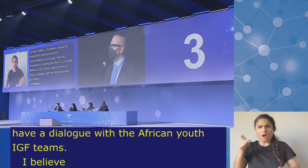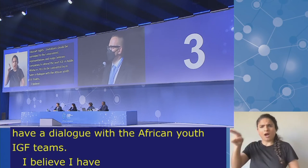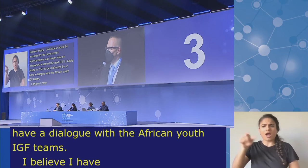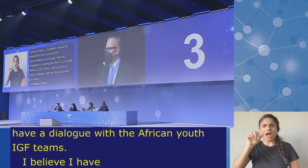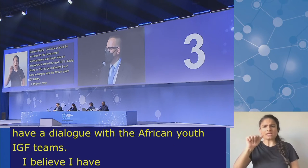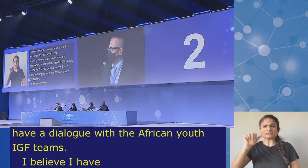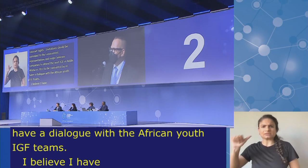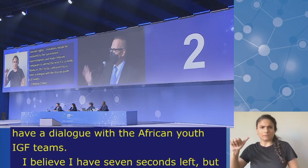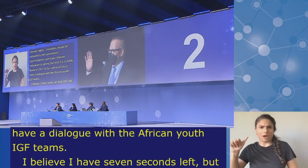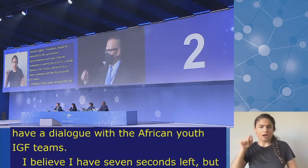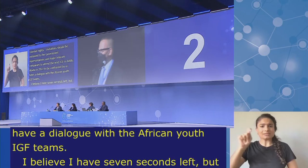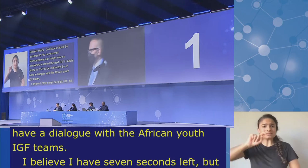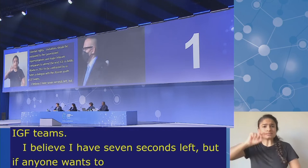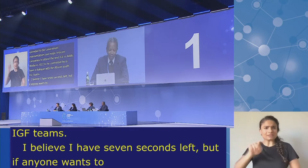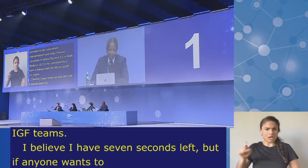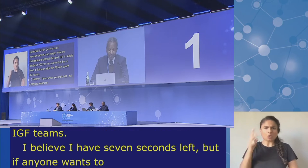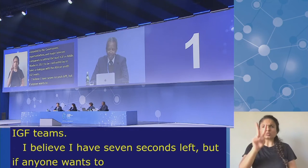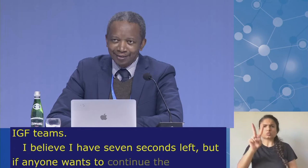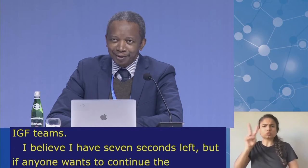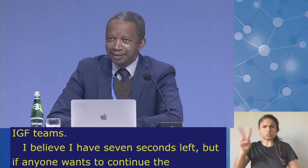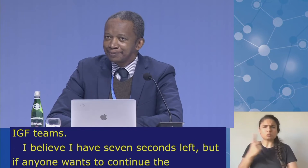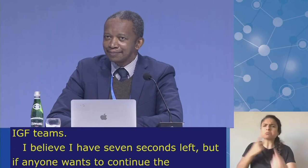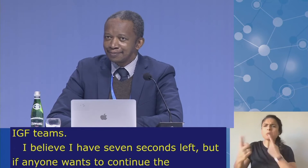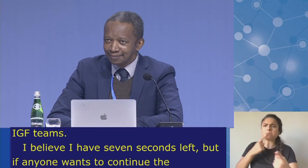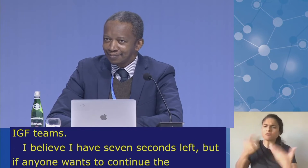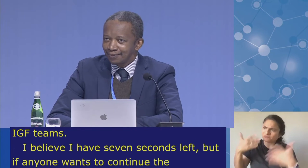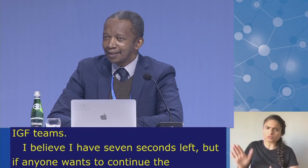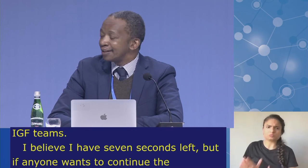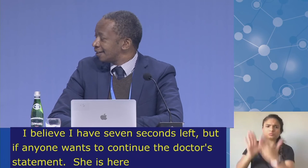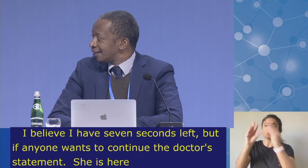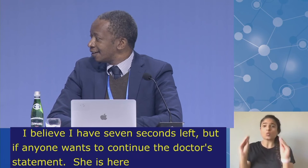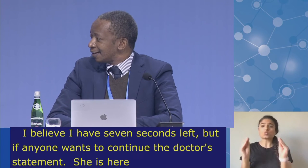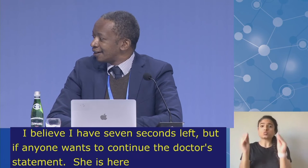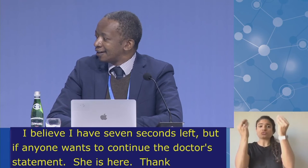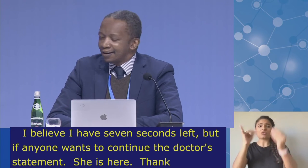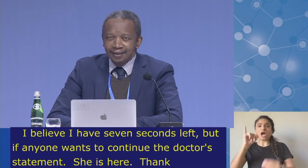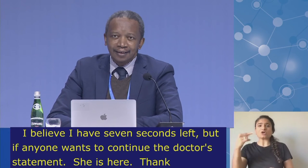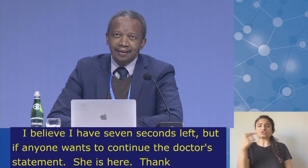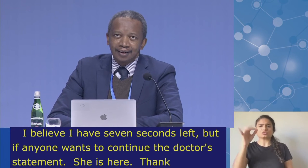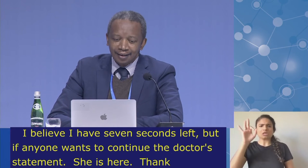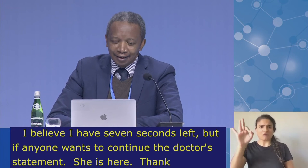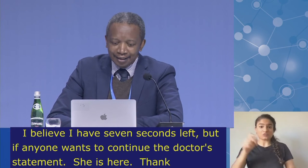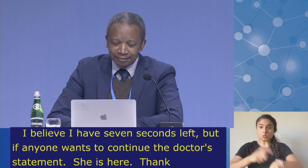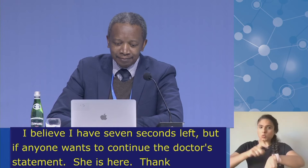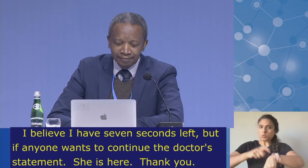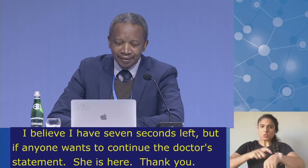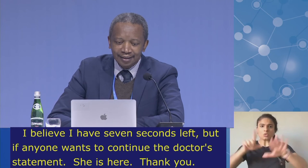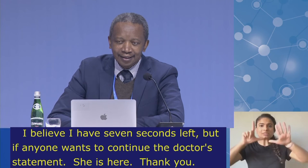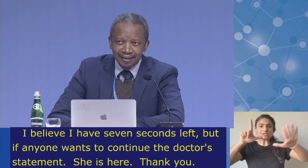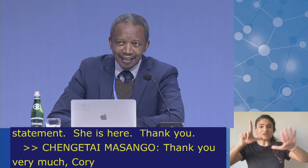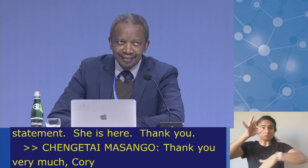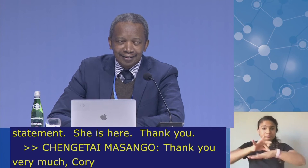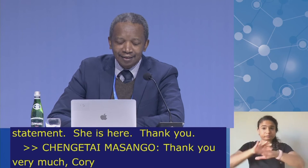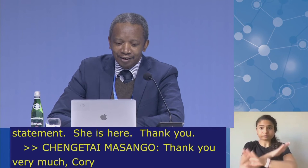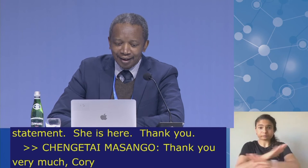молодежного саммита IGF, чтобы поговорить о них о таких вопросах, как отключение интернета. Спасибо,